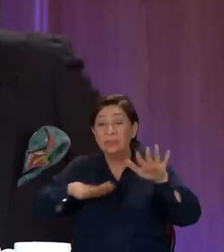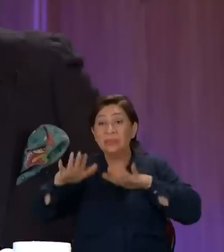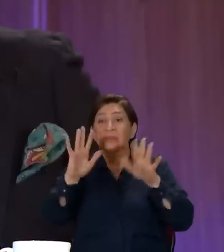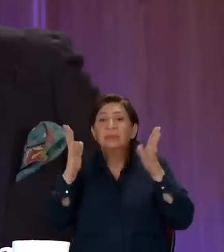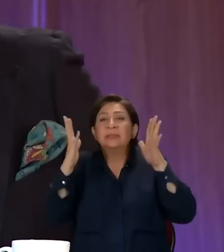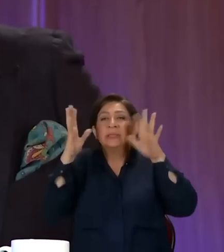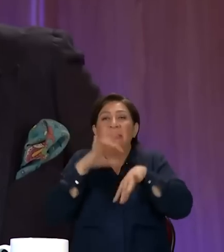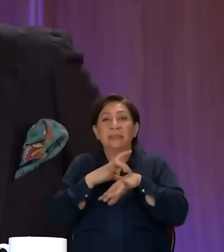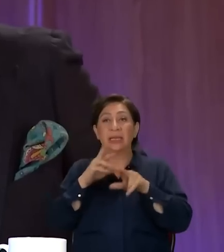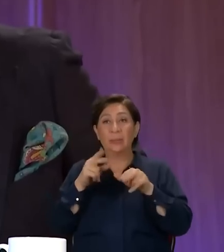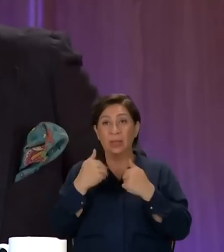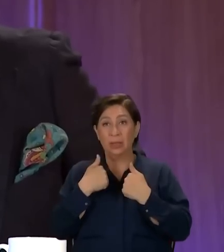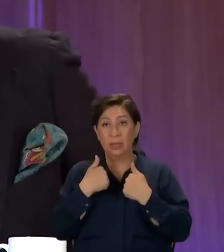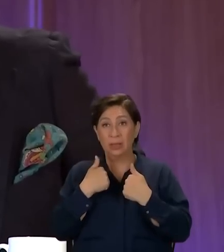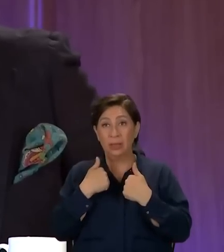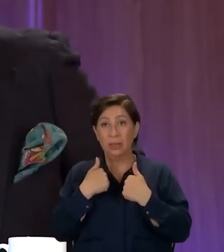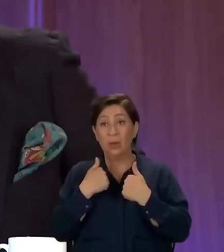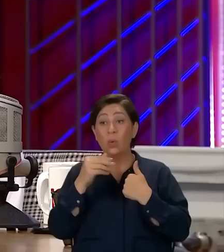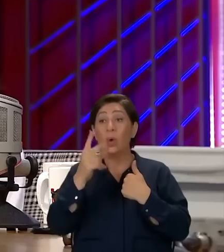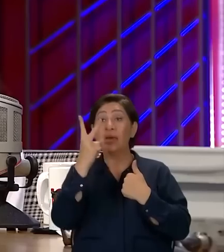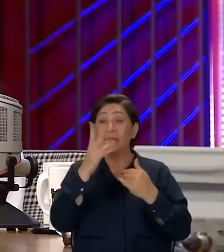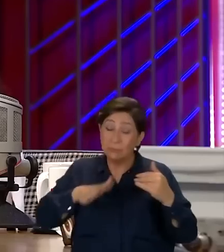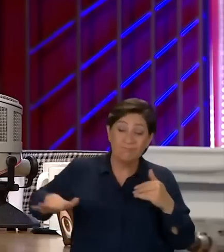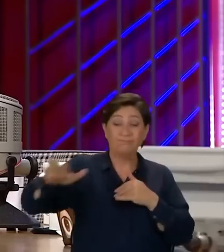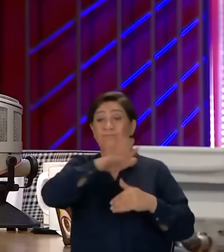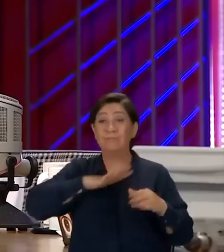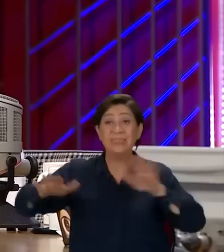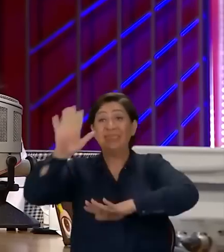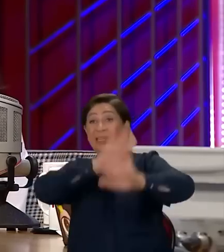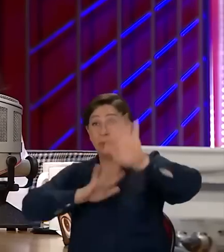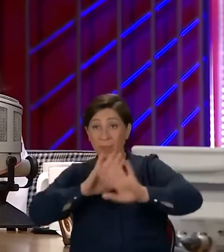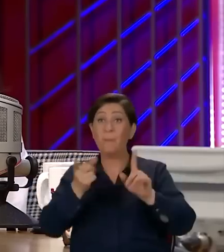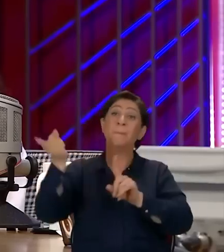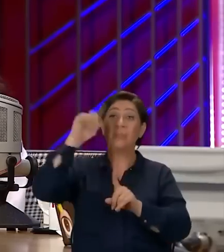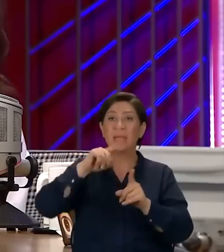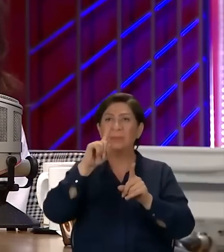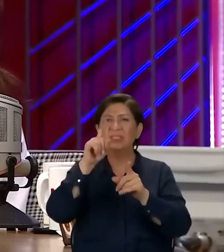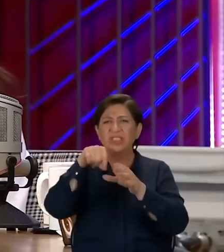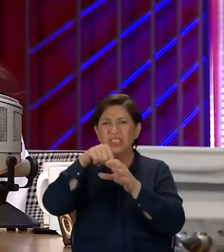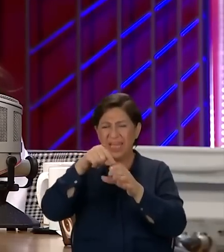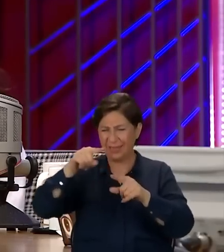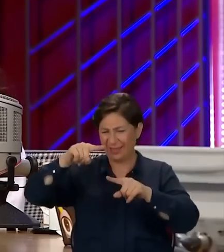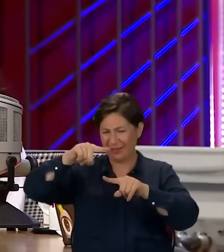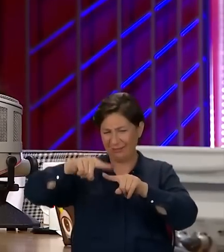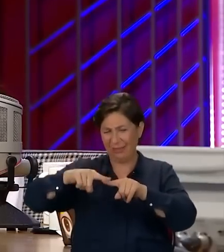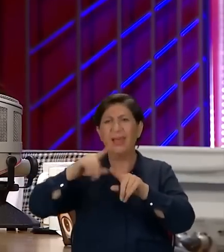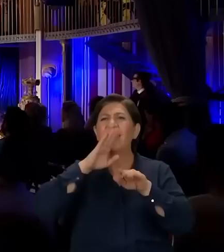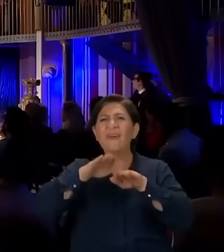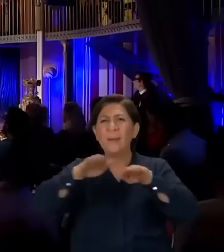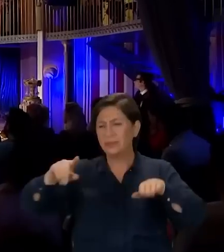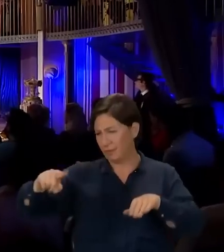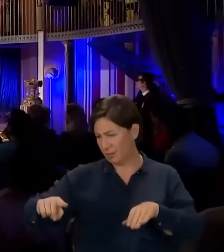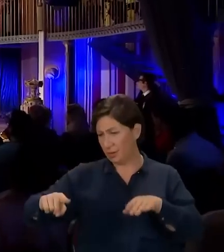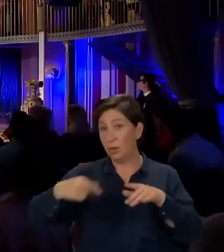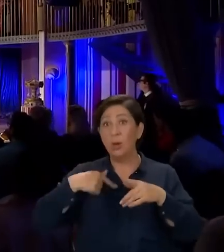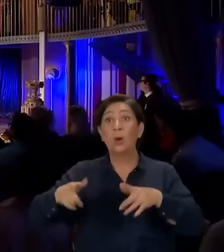Maalesef. Yani... 8 tur dönmem lazım o evi. Tavaf etmem lazım. Bir tane böyle çay kaşığı eğer bir yerde